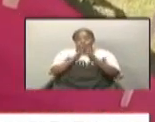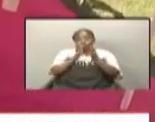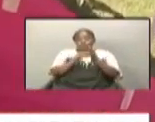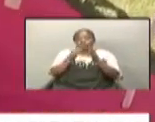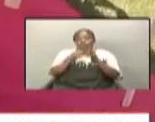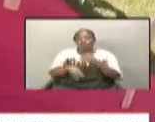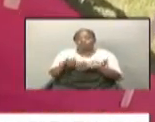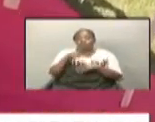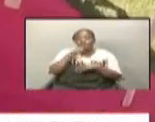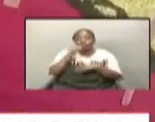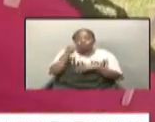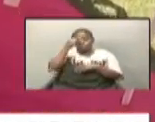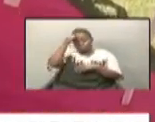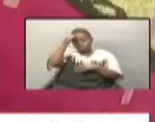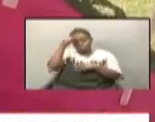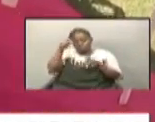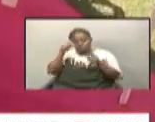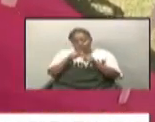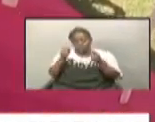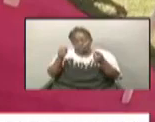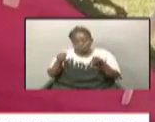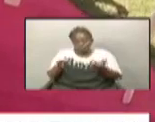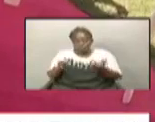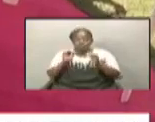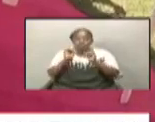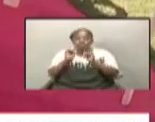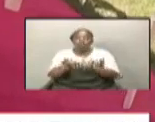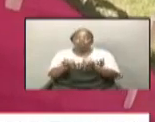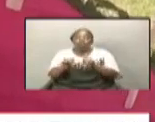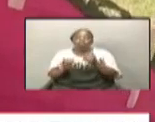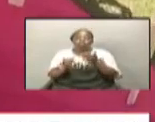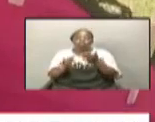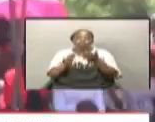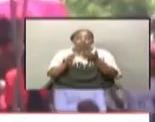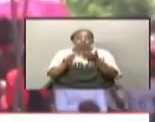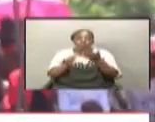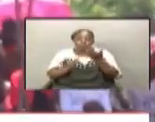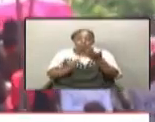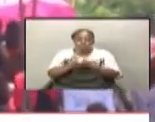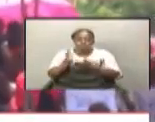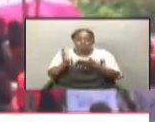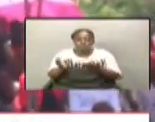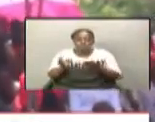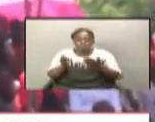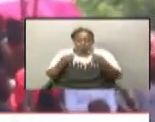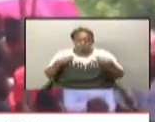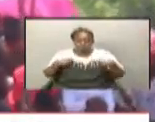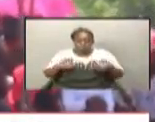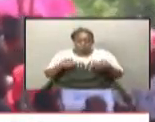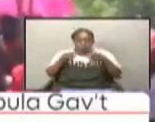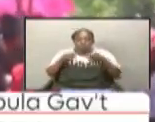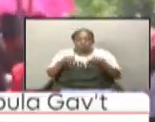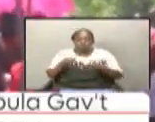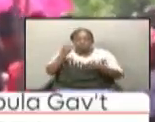omusajja omugeze atomo bumu wa mazima lemera ku nsonga so you are here to mourn a